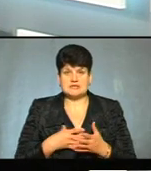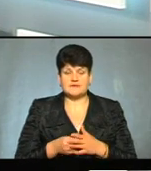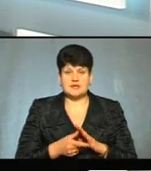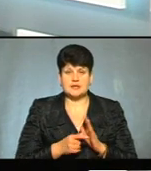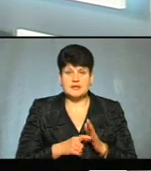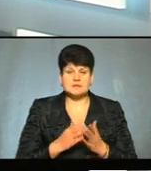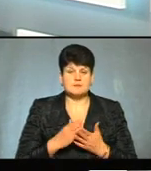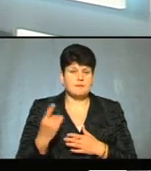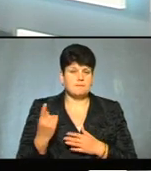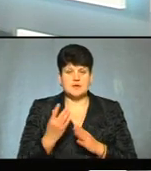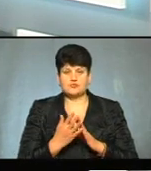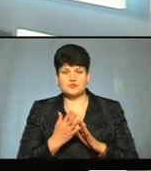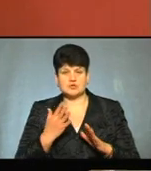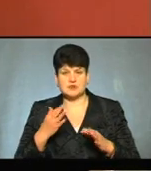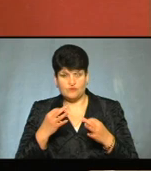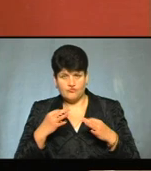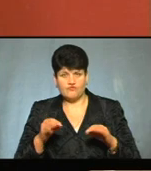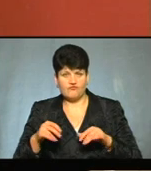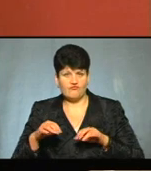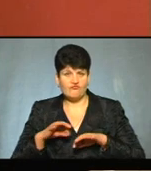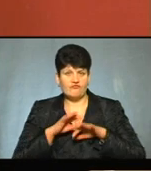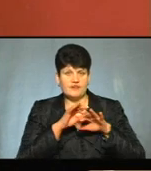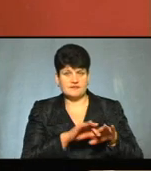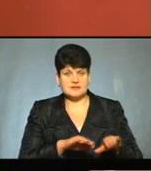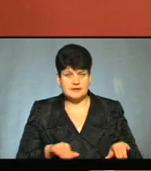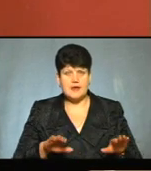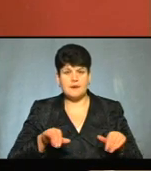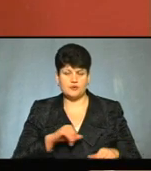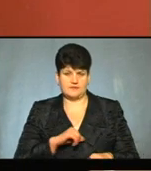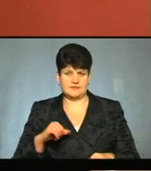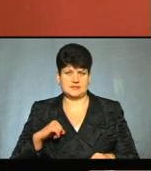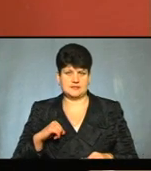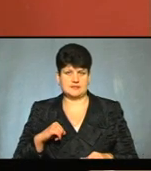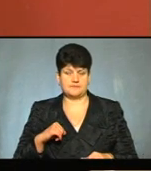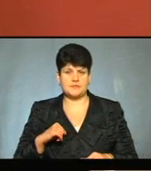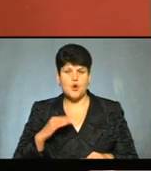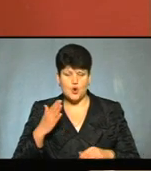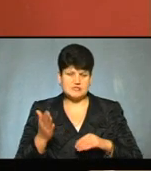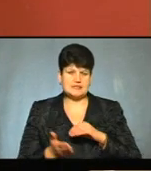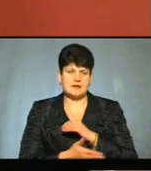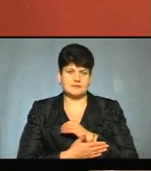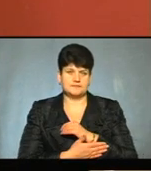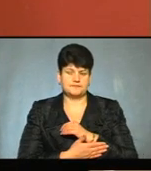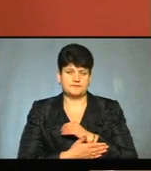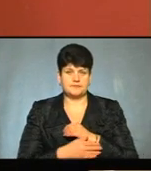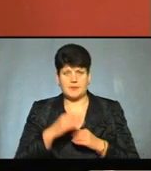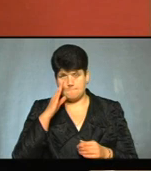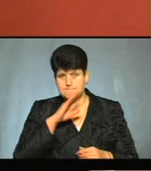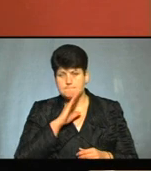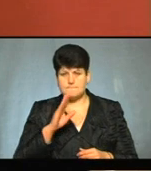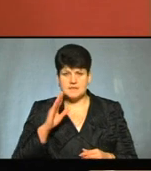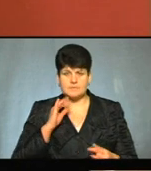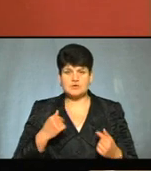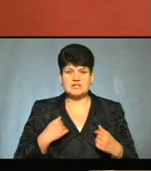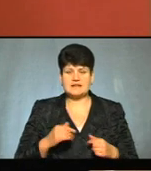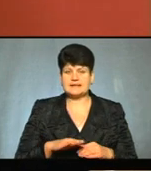свій клас, має першочергово випустити їх, а потім виходити сам, тобто останнім. Власне, батьки